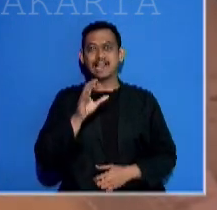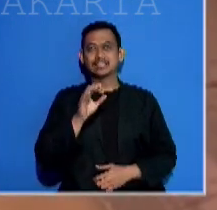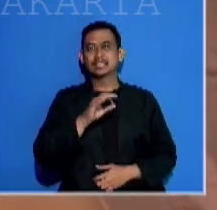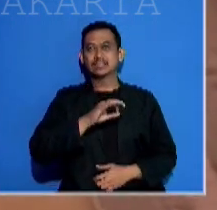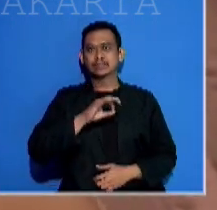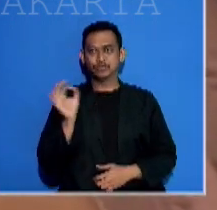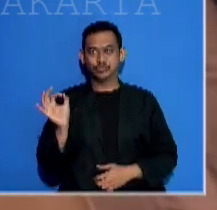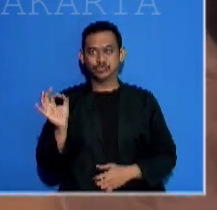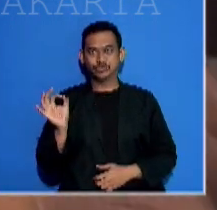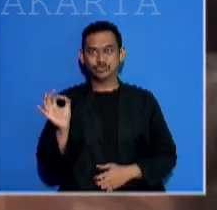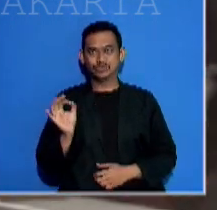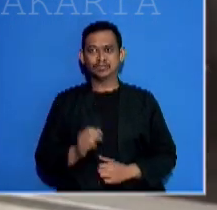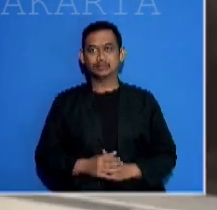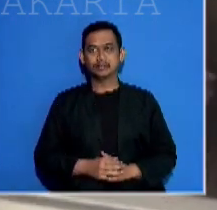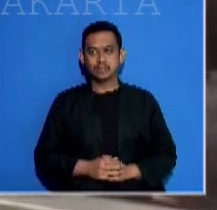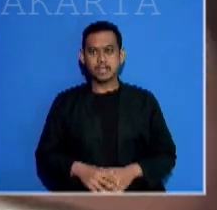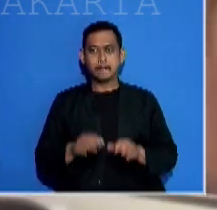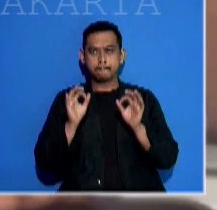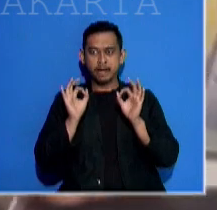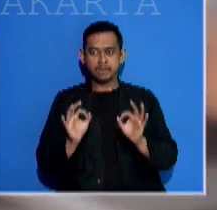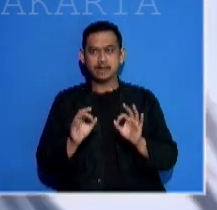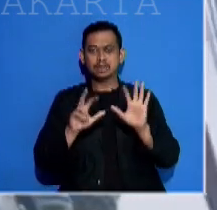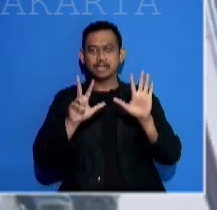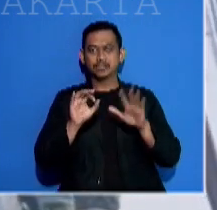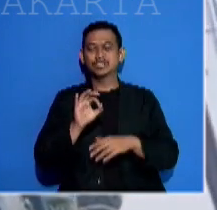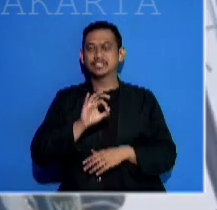Pasnya 90.000. 80.000.